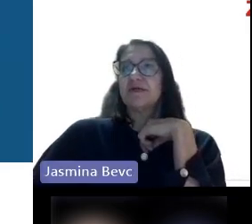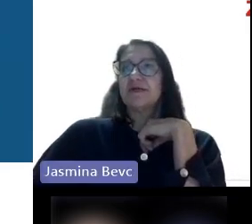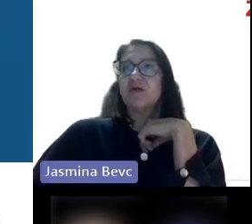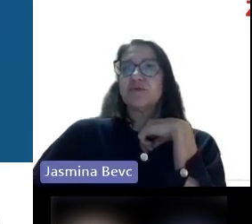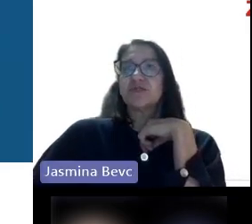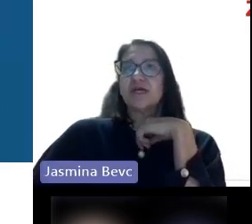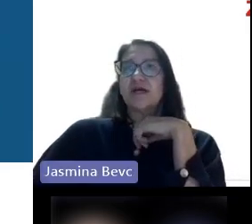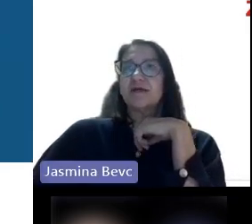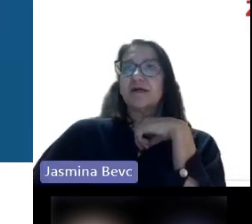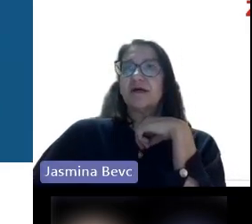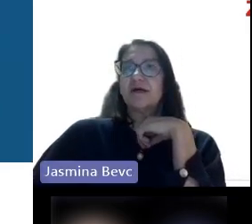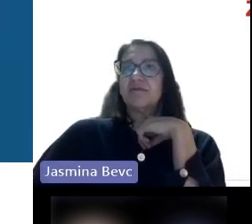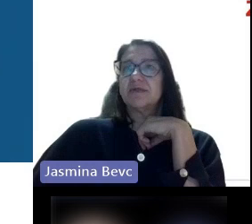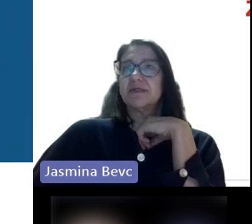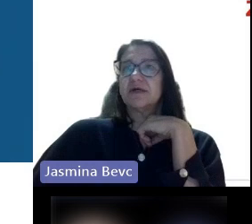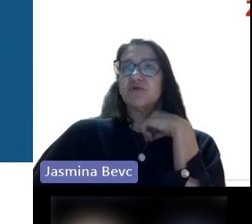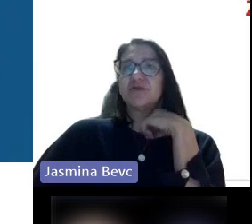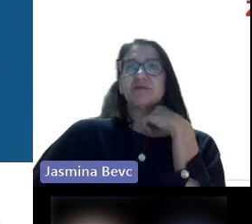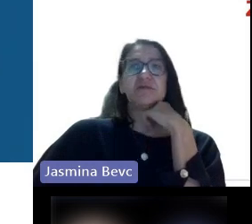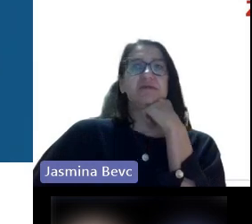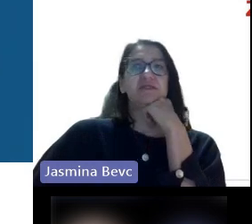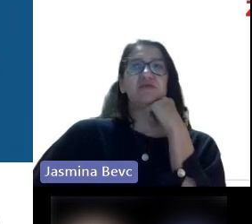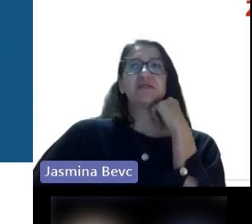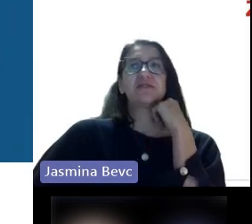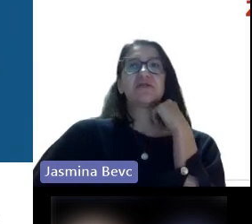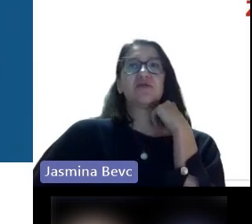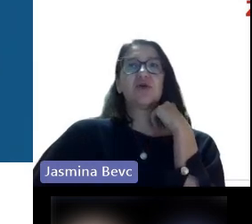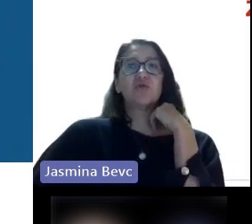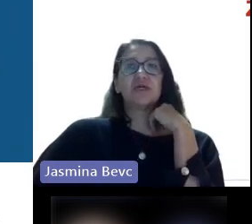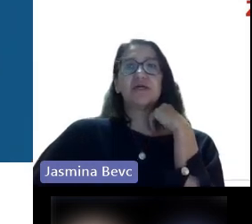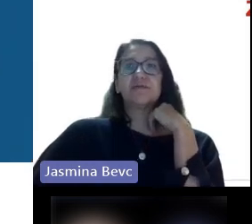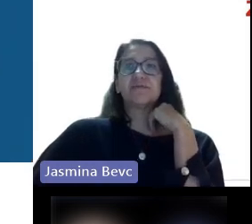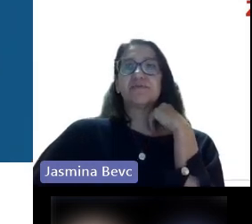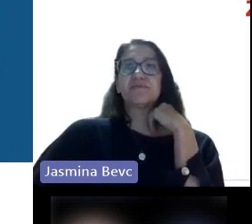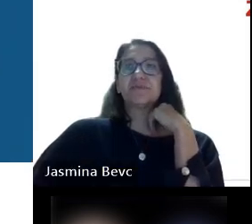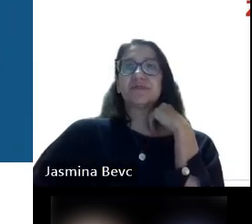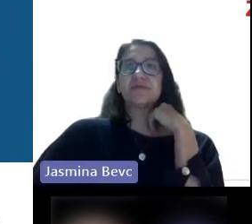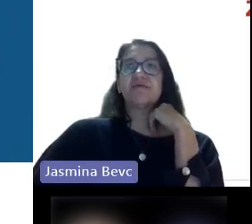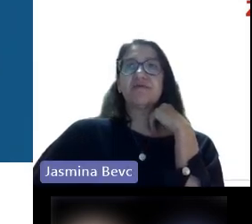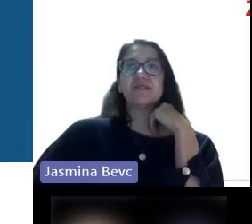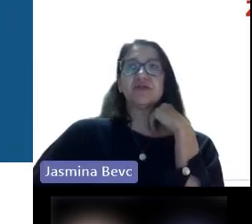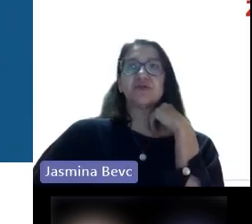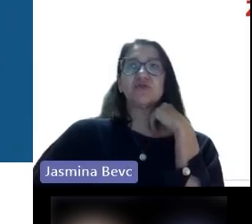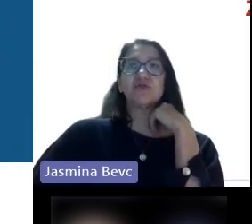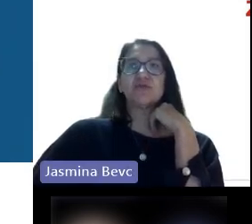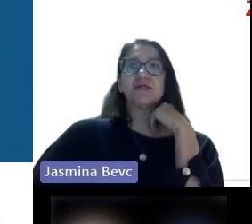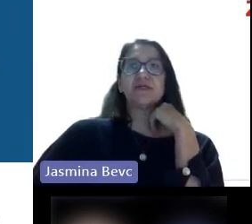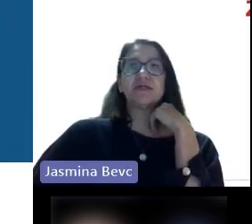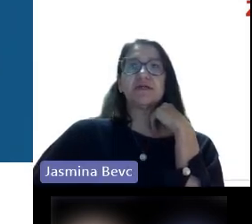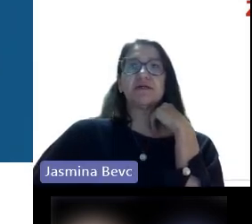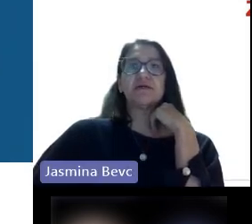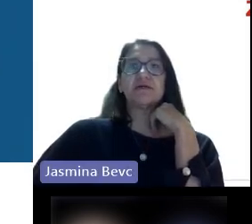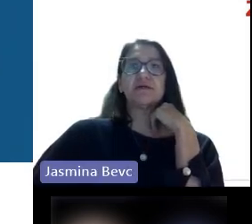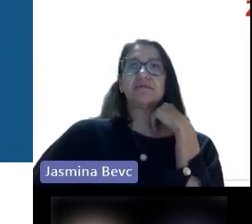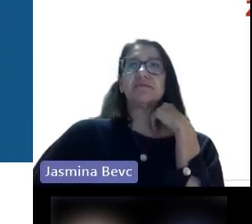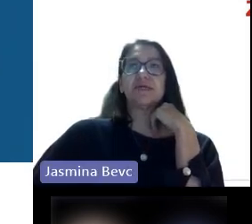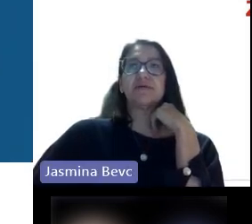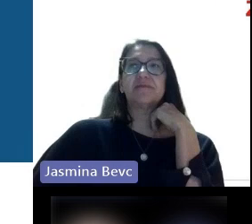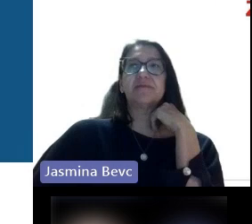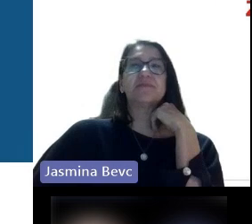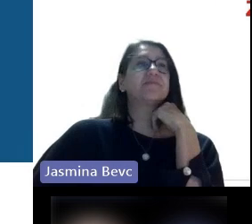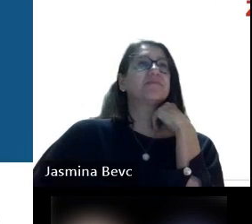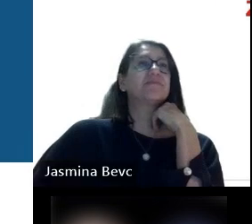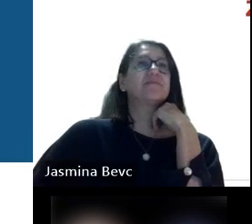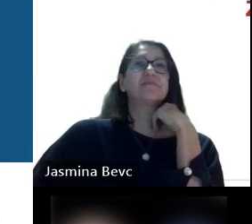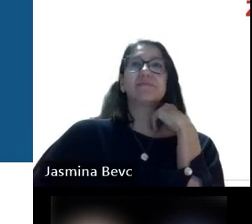Potem imamo kar nekaj vprašanj, kako dimenzionirati zalogovnik, se pravi vezano na to, pri kateri,